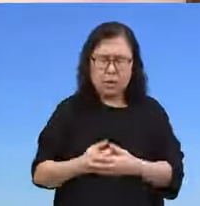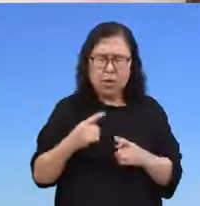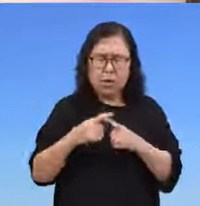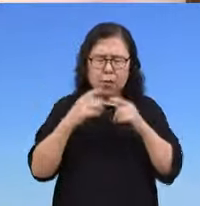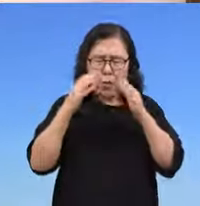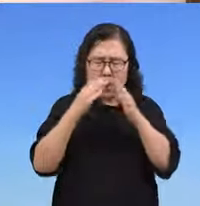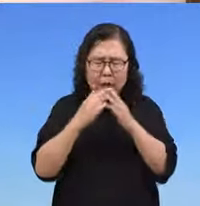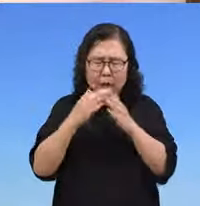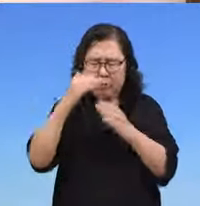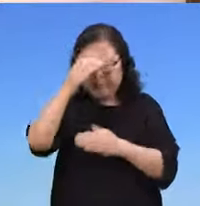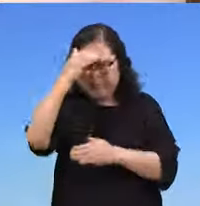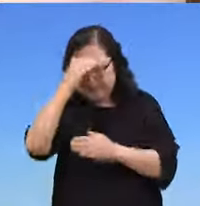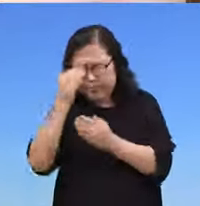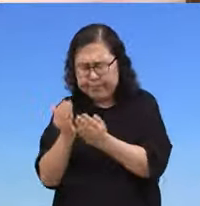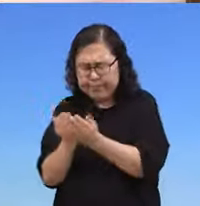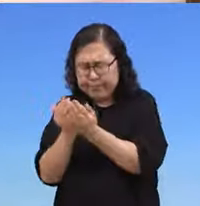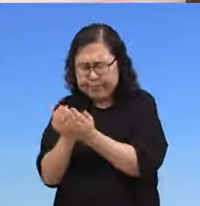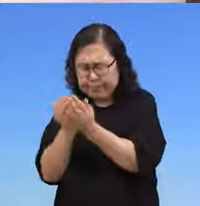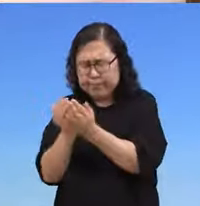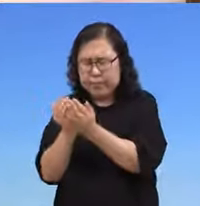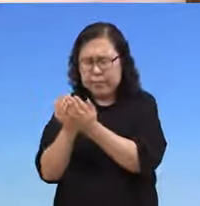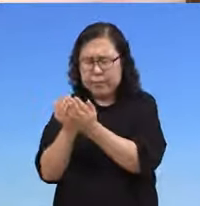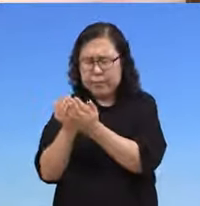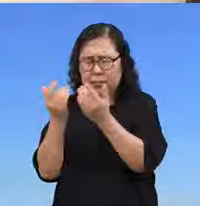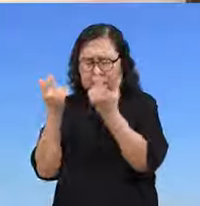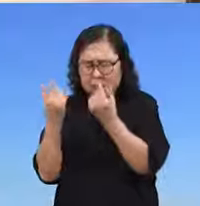그저 아버지, 교회가 유람선처럼